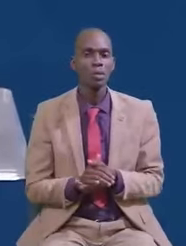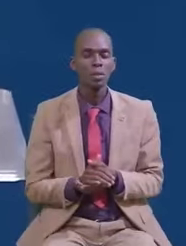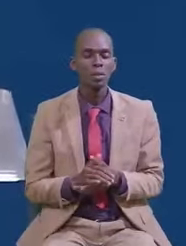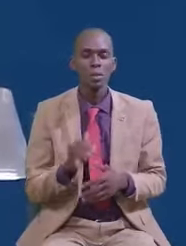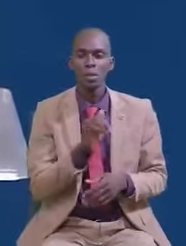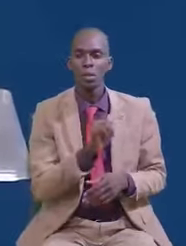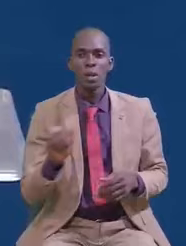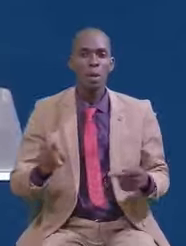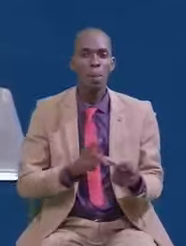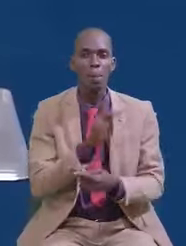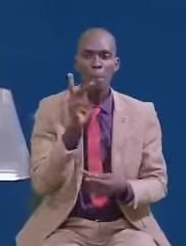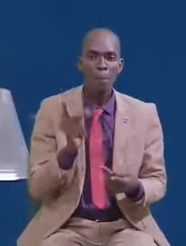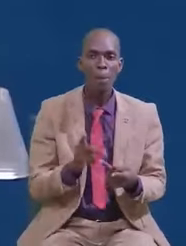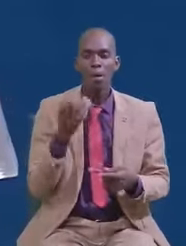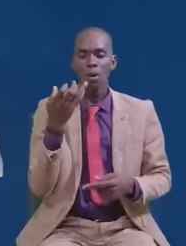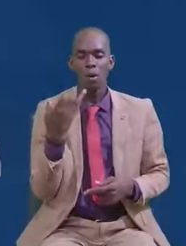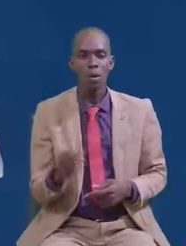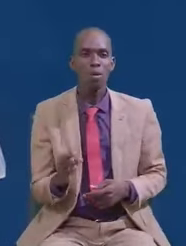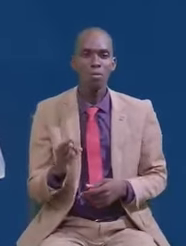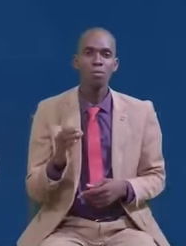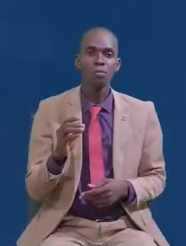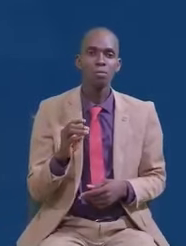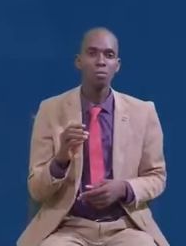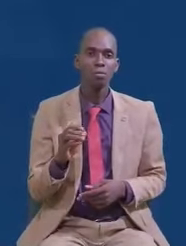L'image parfaite de Dieu.